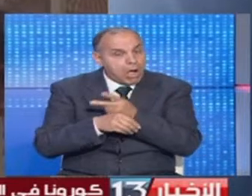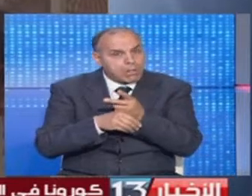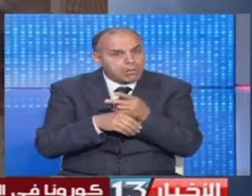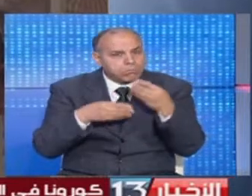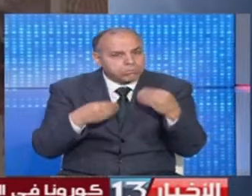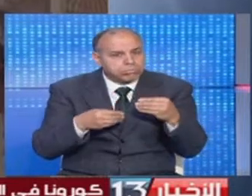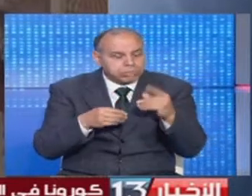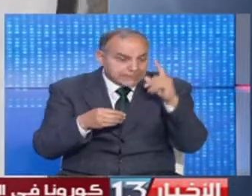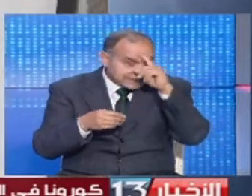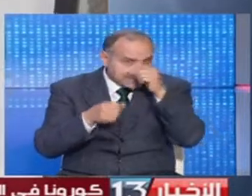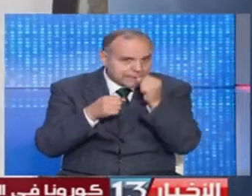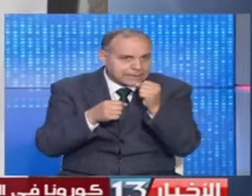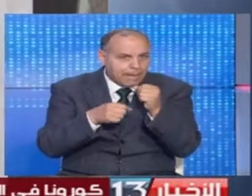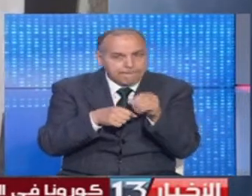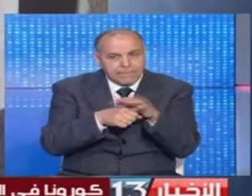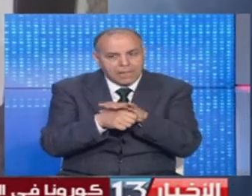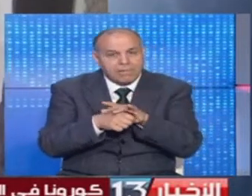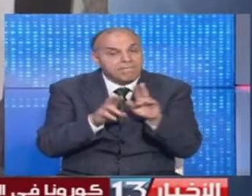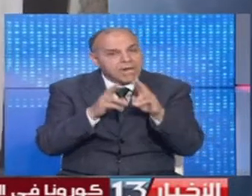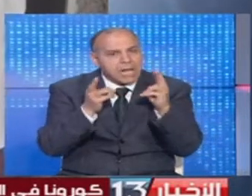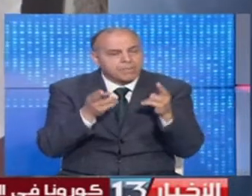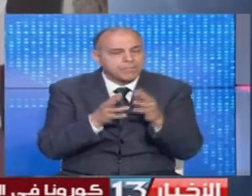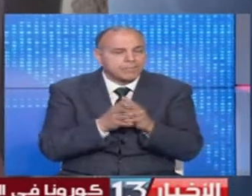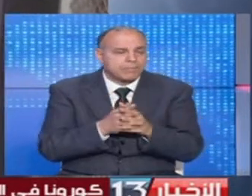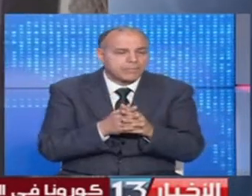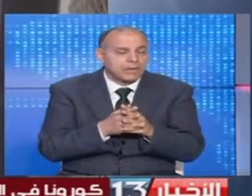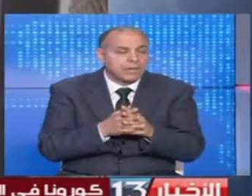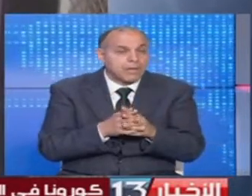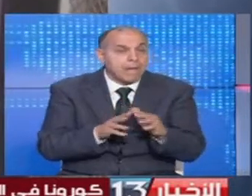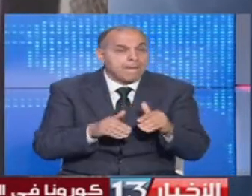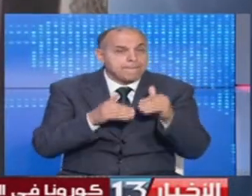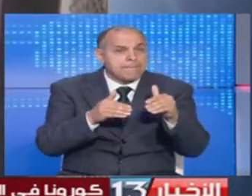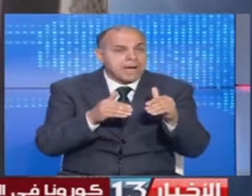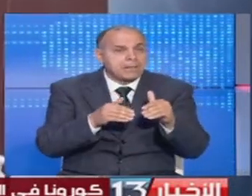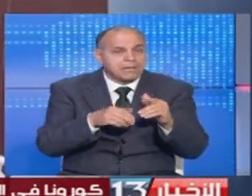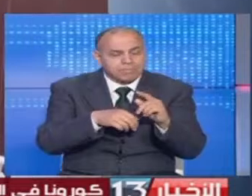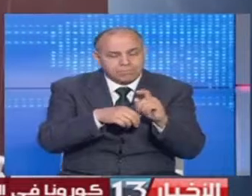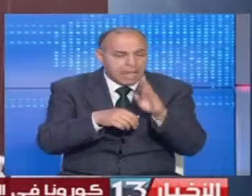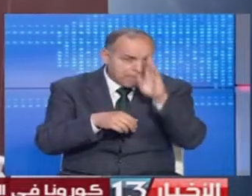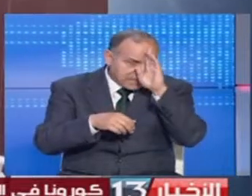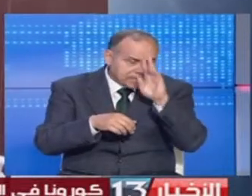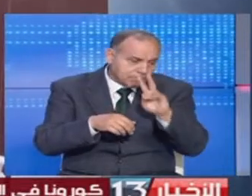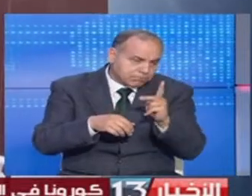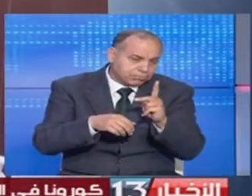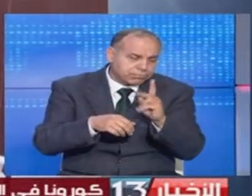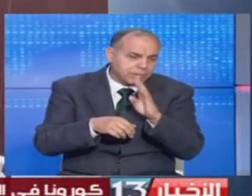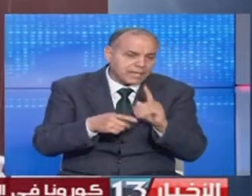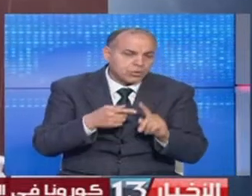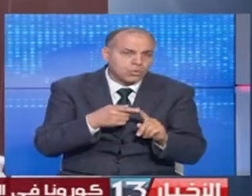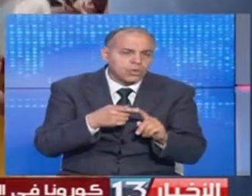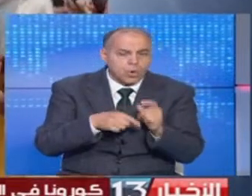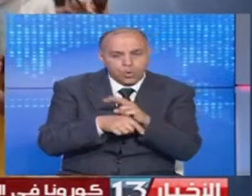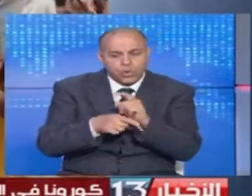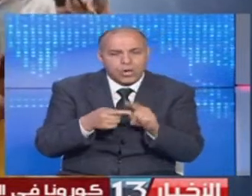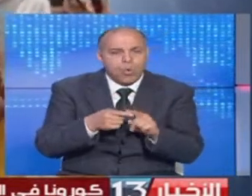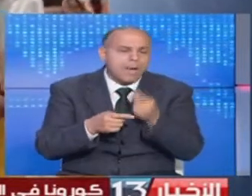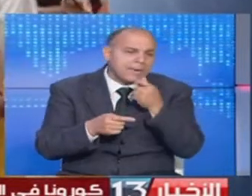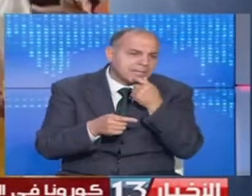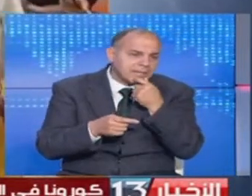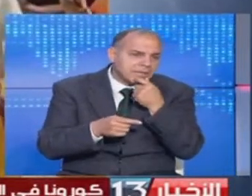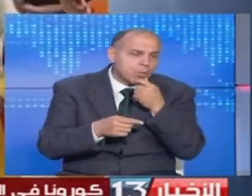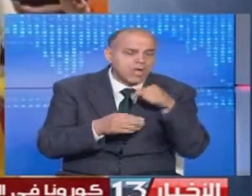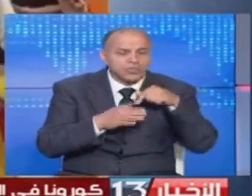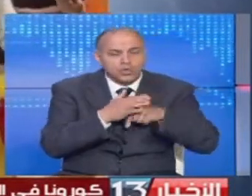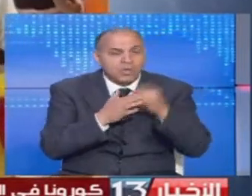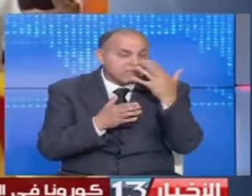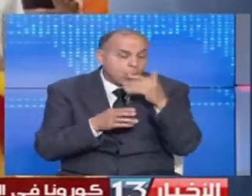مزيج تعقيد الوضع الوبائي العالمي فبعد المتحاوره البرازيليه لفيروس كورونا وكذلك البريطانيه والجنوب